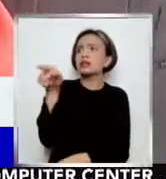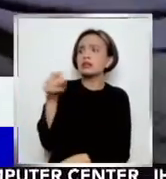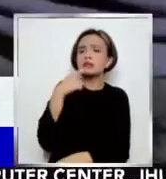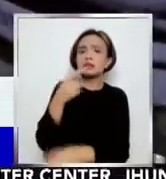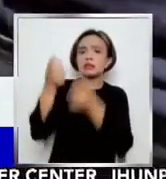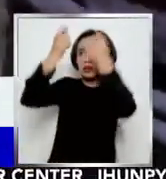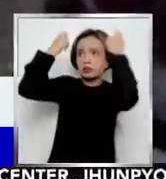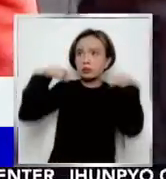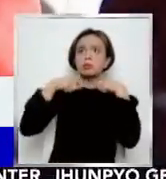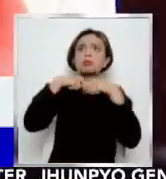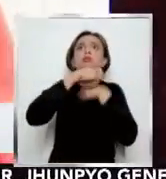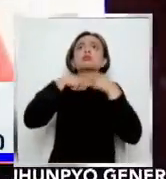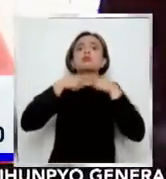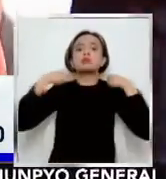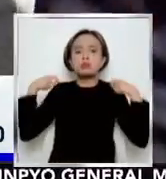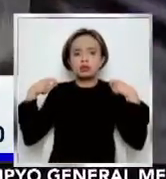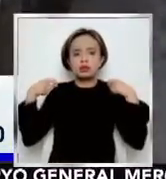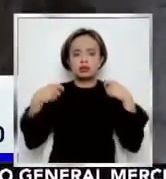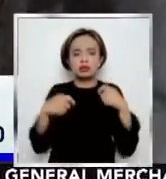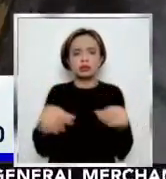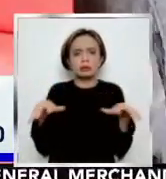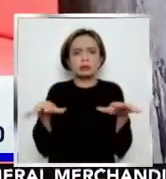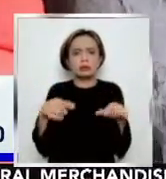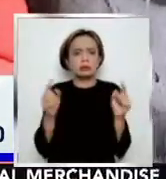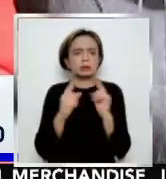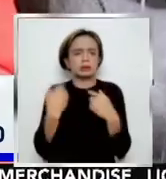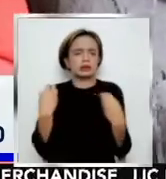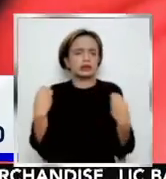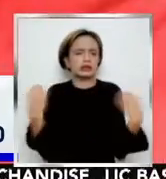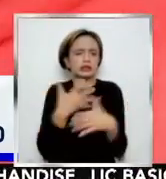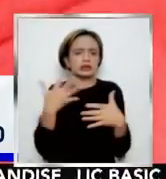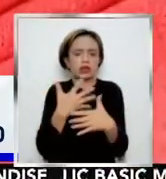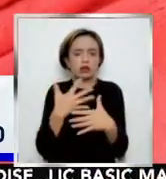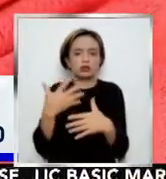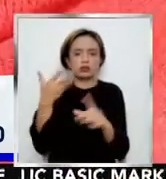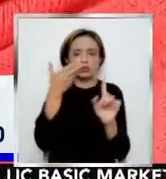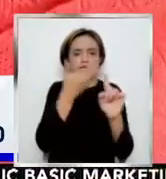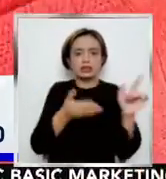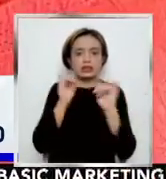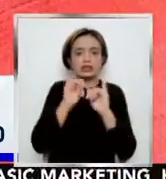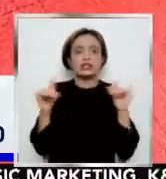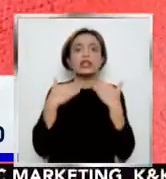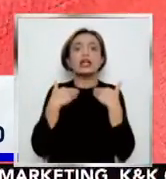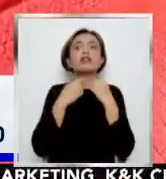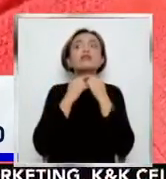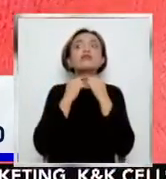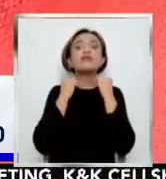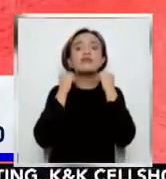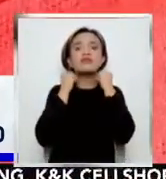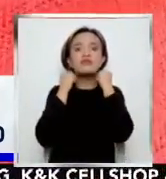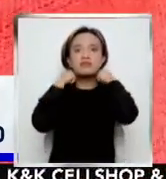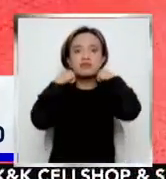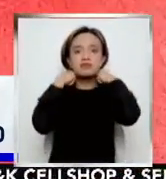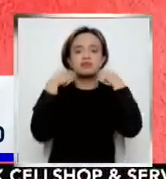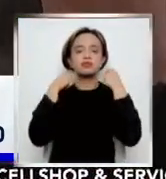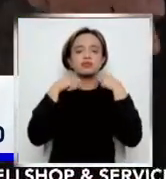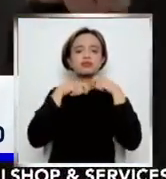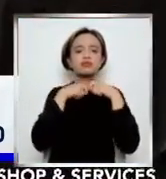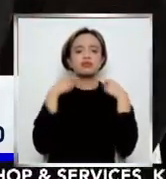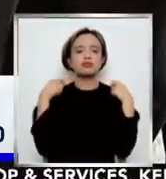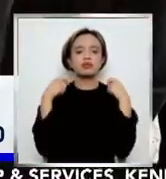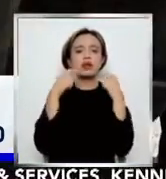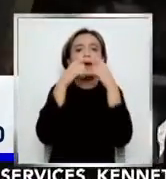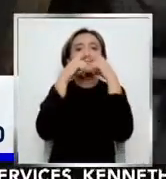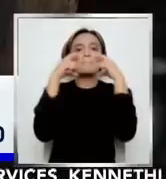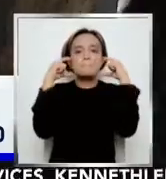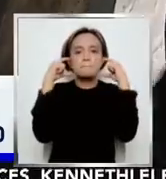nagtali. Nanginginig pa sa takot ang isa sa kanila habang nasa leeg pa rin niya, ang pinampiring daw sa mata at ipinambusal daw sa kanyang bibig.